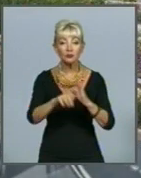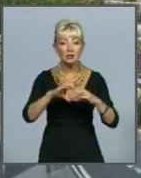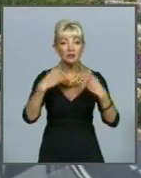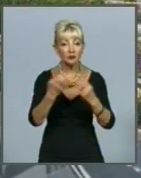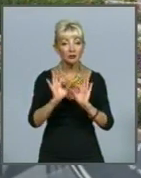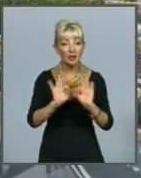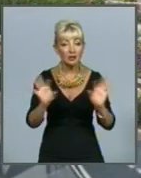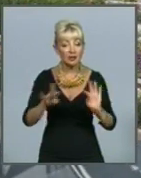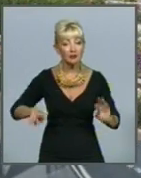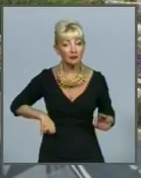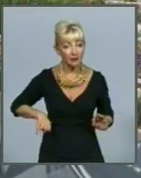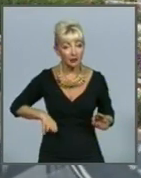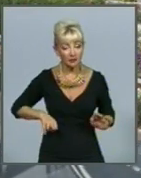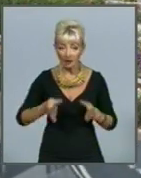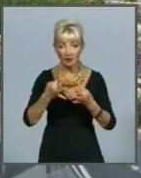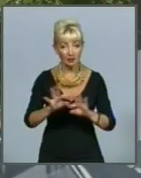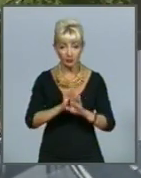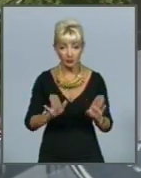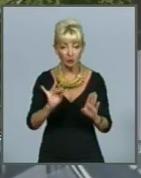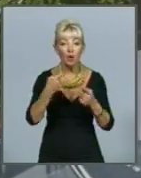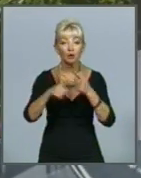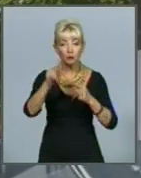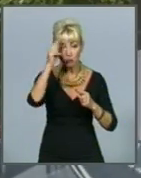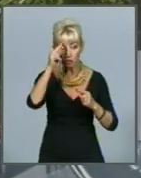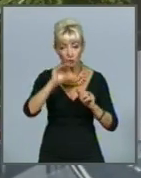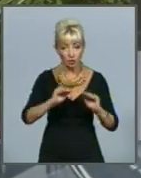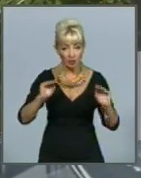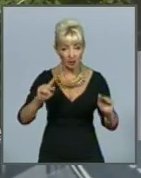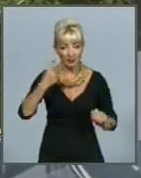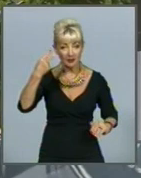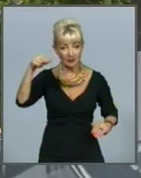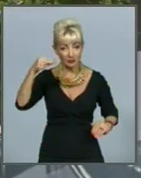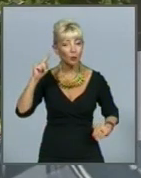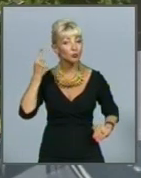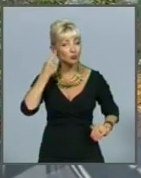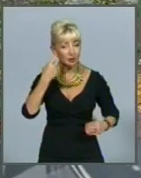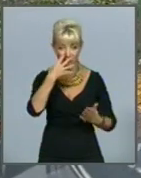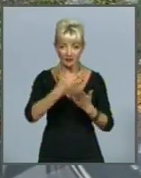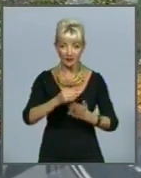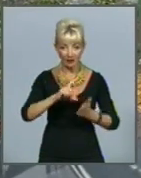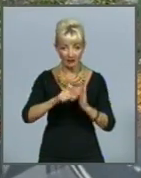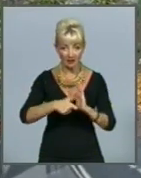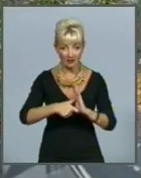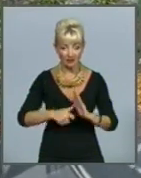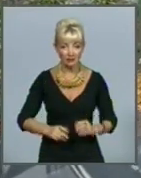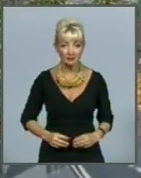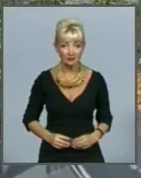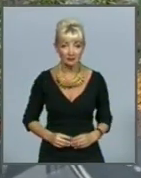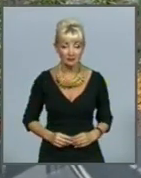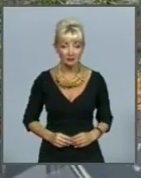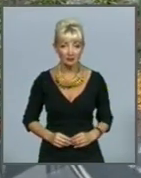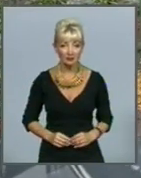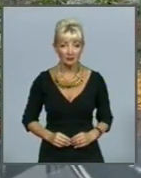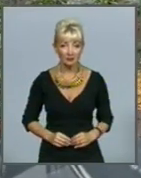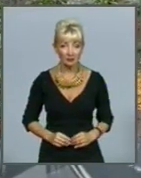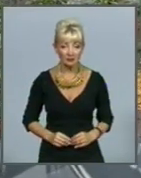не пропустять. Інші учні перший дзвоник почують у своїх класах. Леся Купелюк та Олександр Іванов,